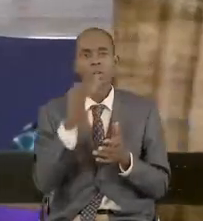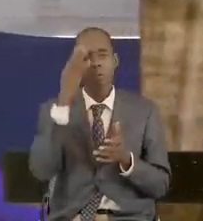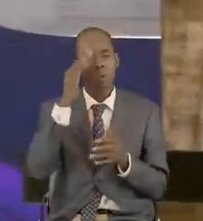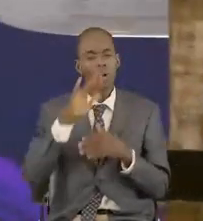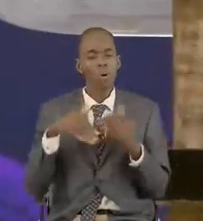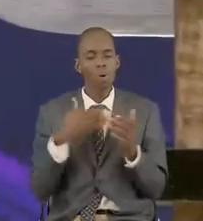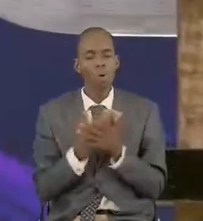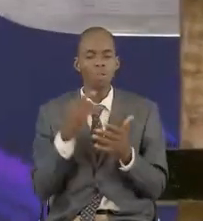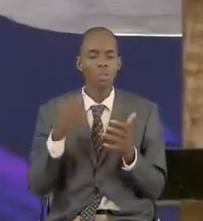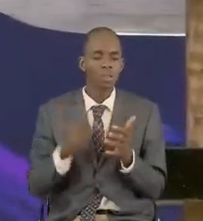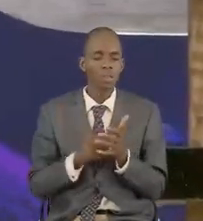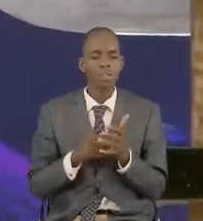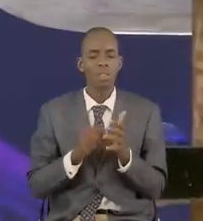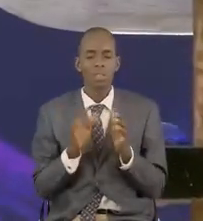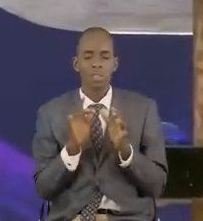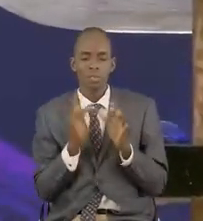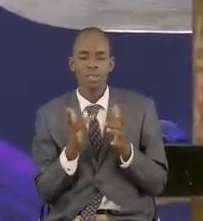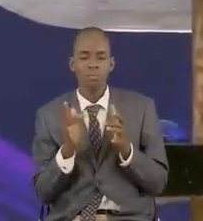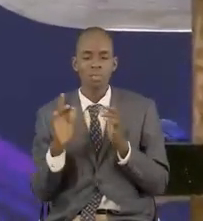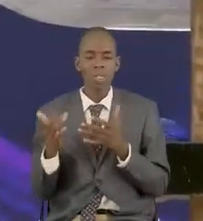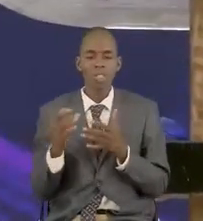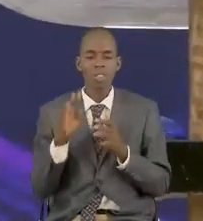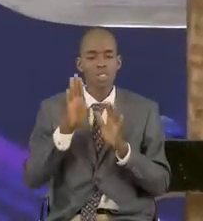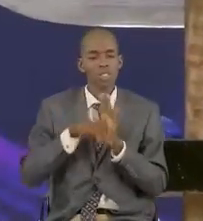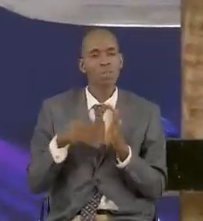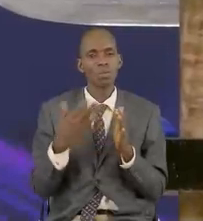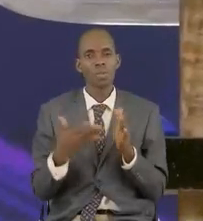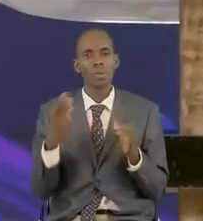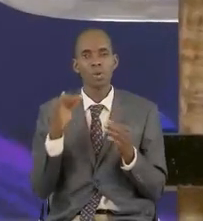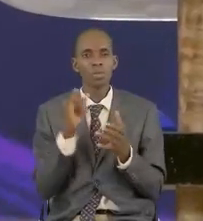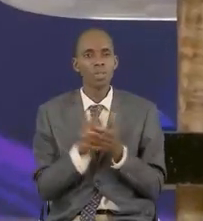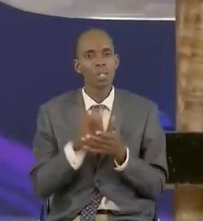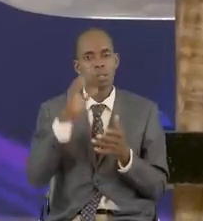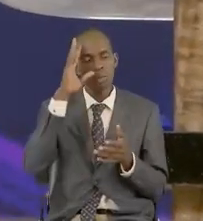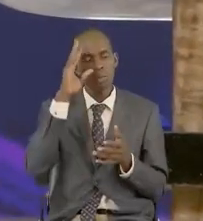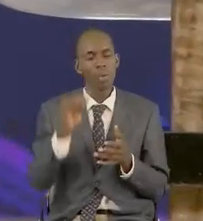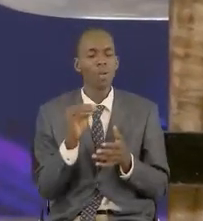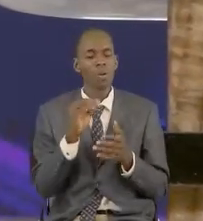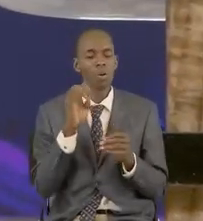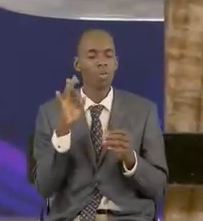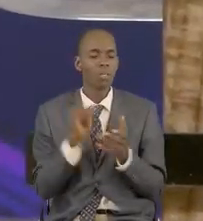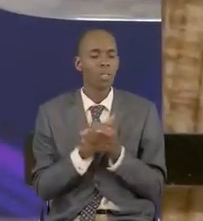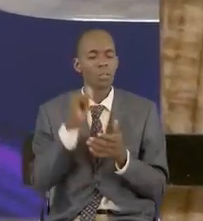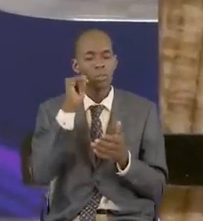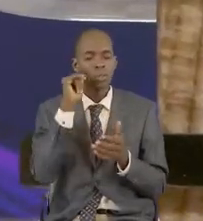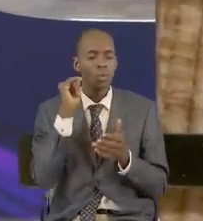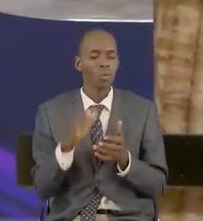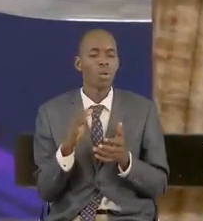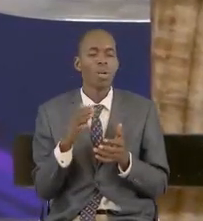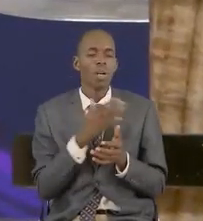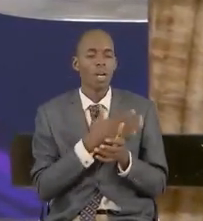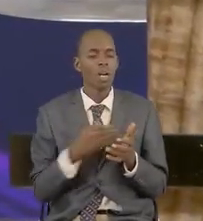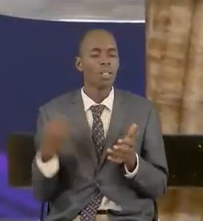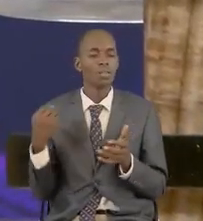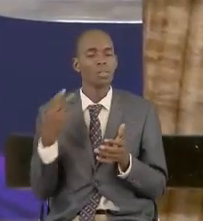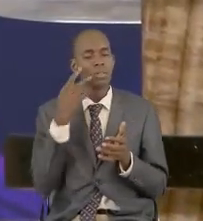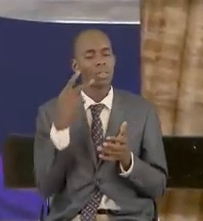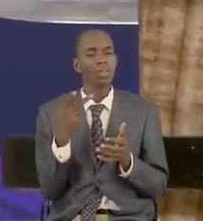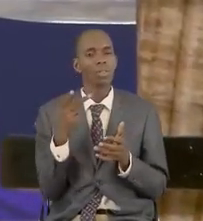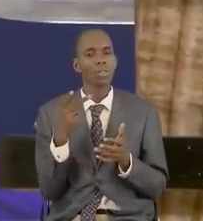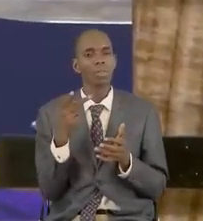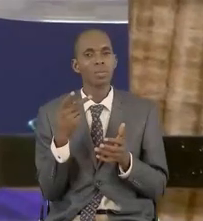petits commandements de cet homme là de cette femme et puis alors on les craint et puis on tremble devant